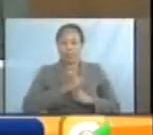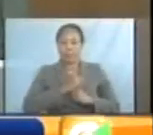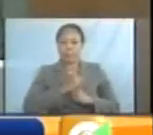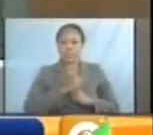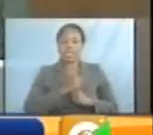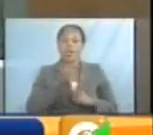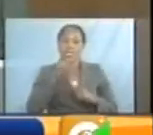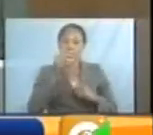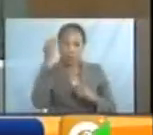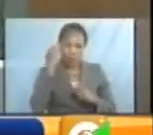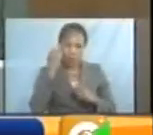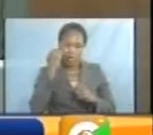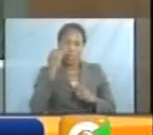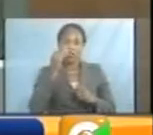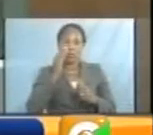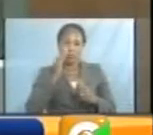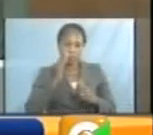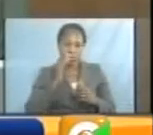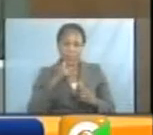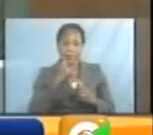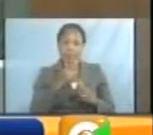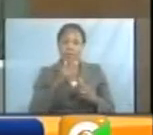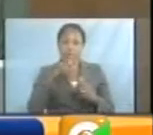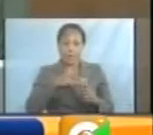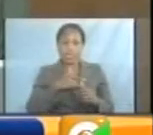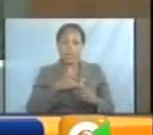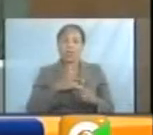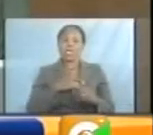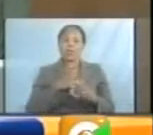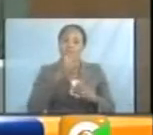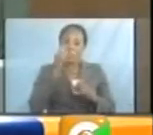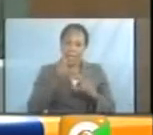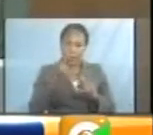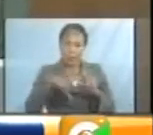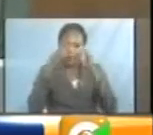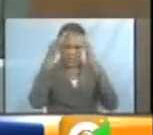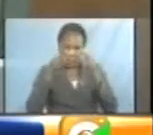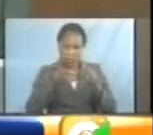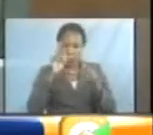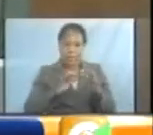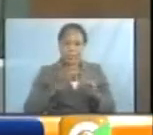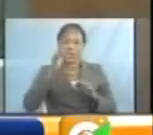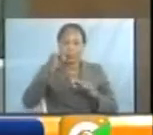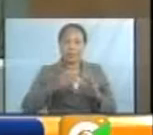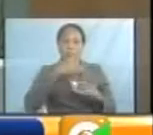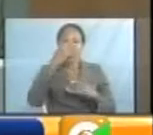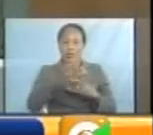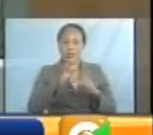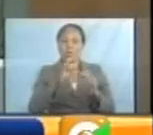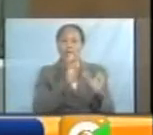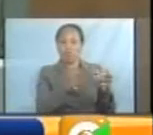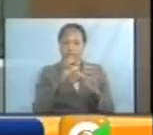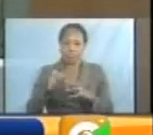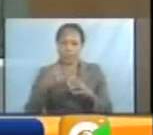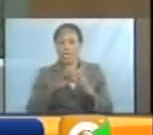as a final arbiter, the impact of its decision will extend beyond the parties in the petitions